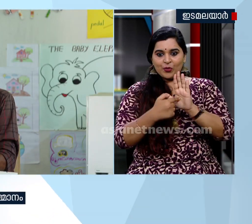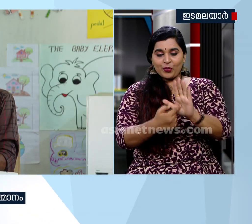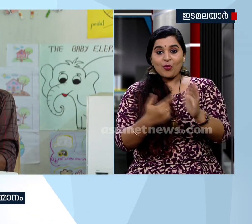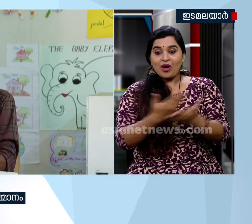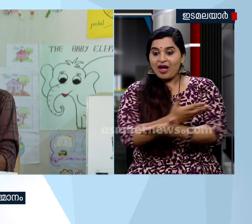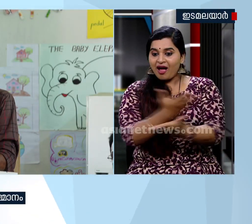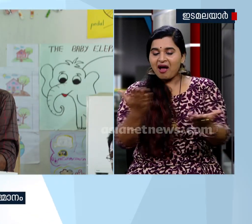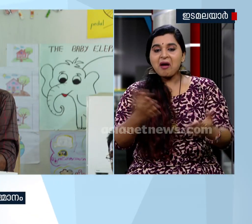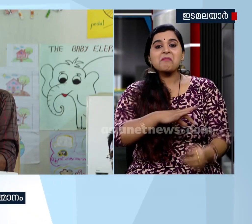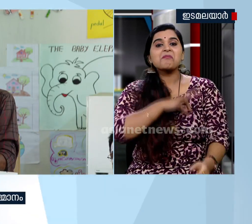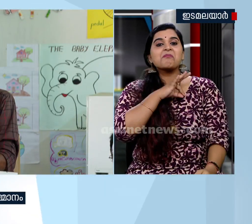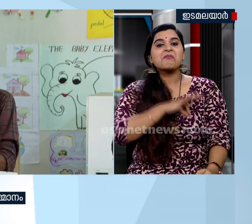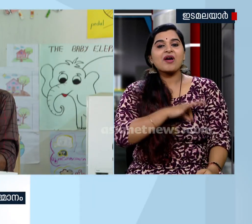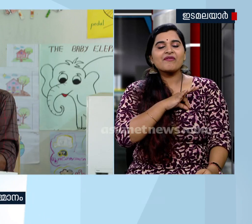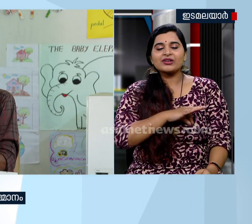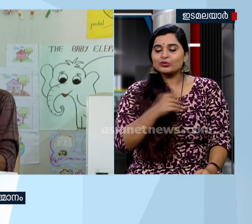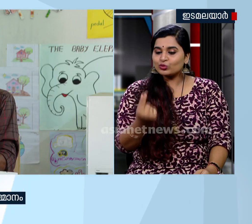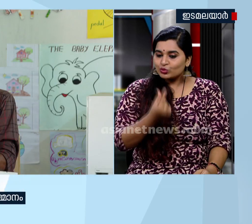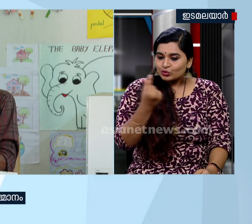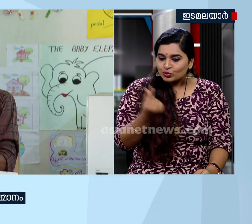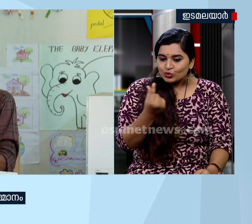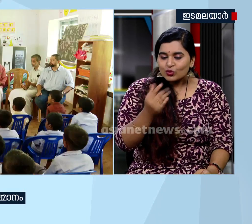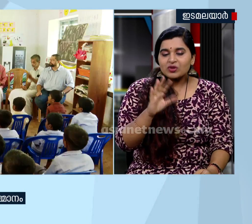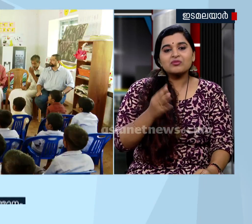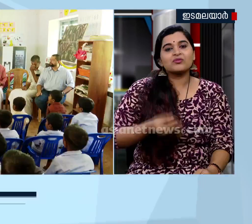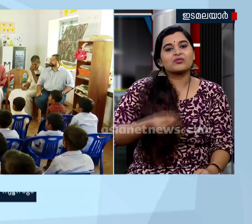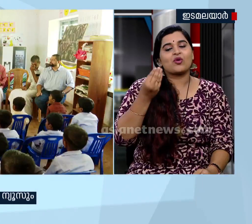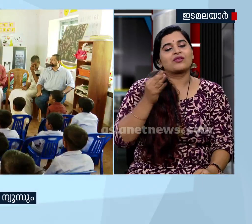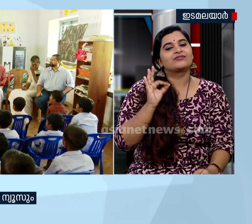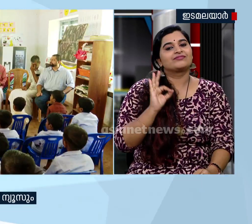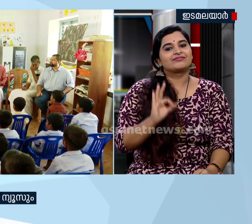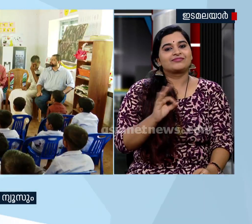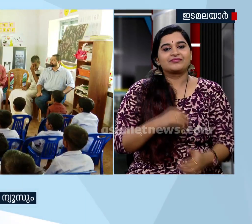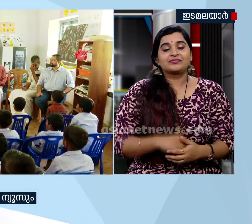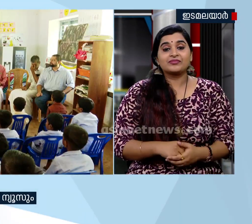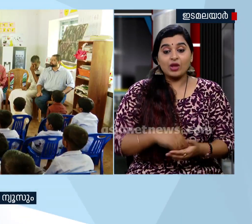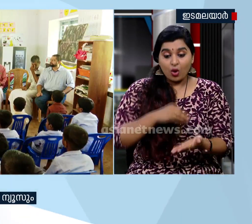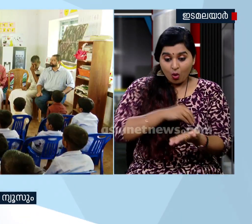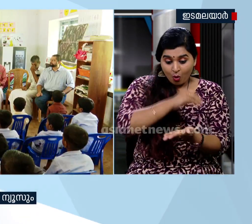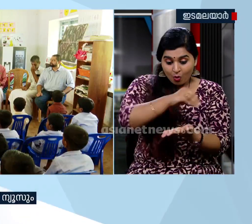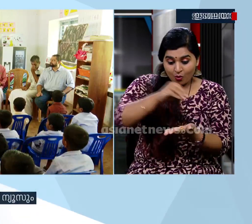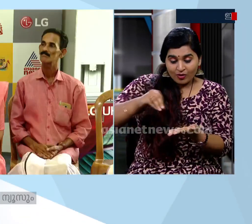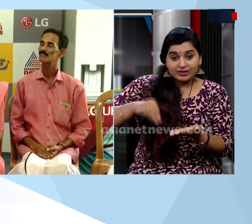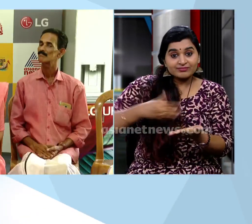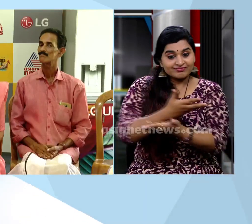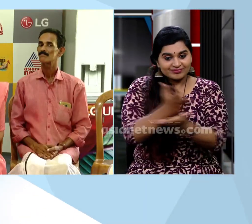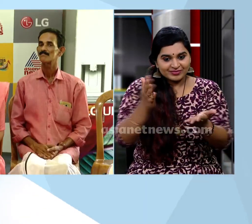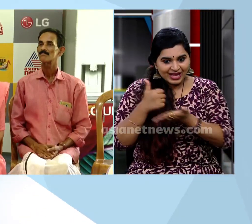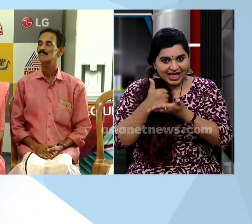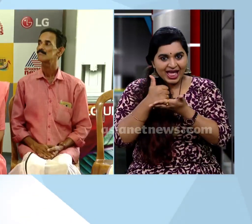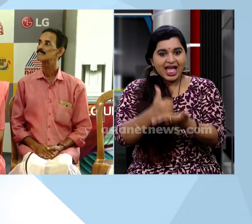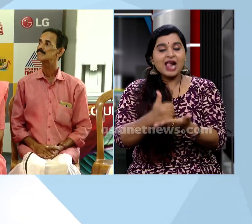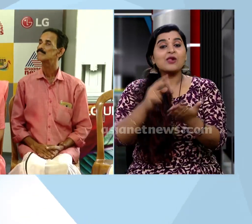കൂടുതൽ മെച്ചപ്പെട്ട രീതിയിൽ വിദ്യാഭ്യാസം നേടാൻ അവർക്ക് സാധിക്കും. ഓണത്തിനൊരു കൈത്താങ് എന്ന പദ്ധതിയുടെ ഭാഗമായാണ് എൽ